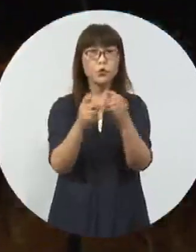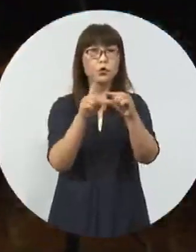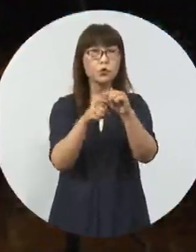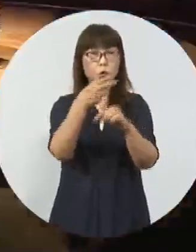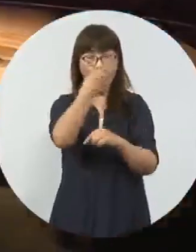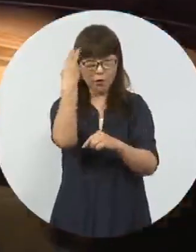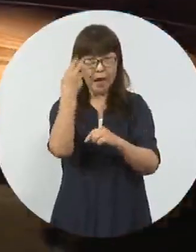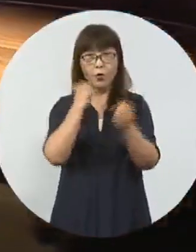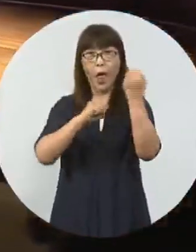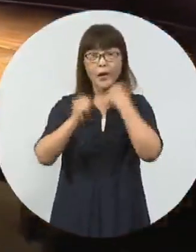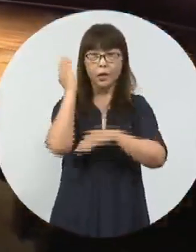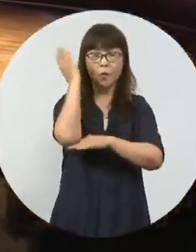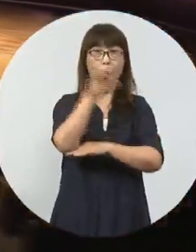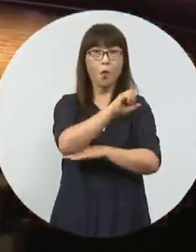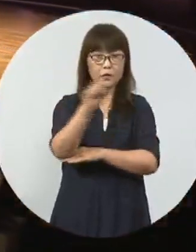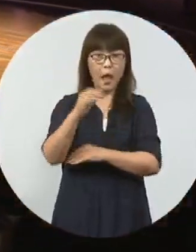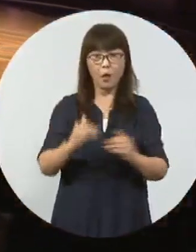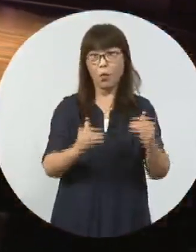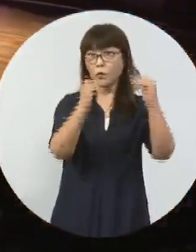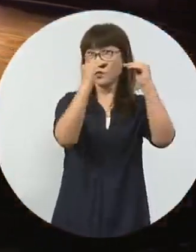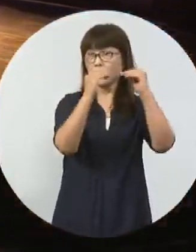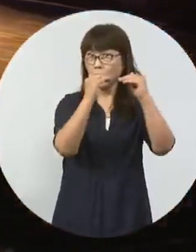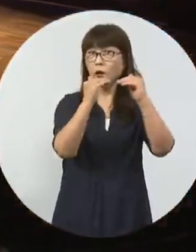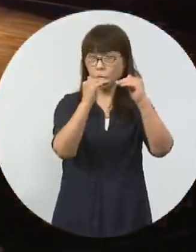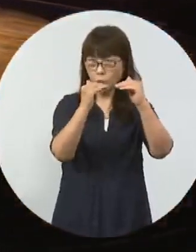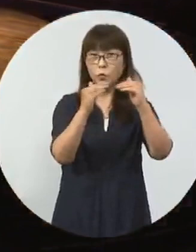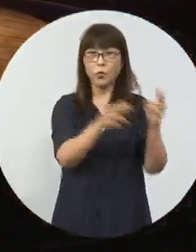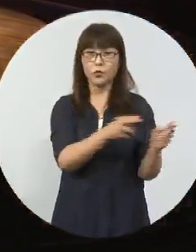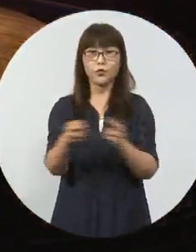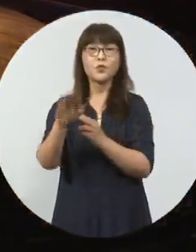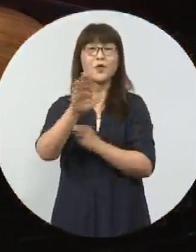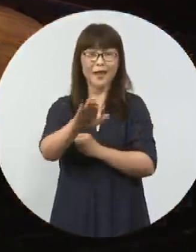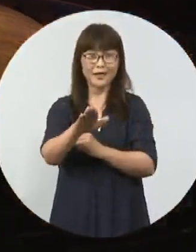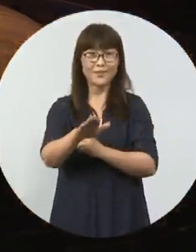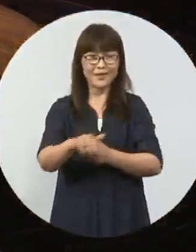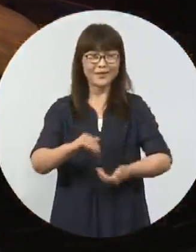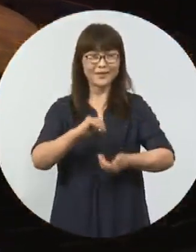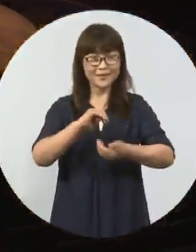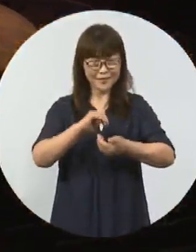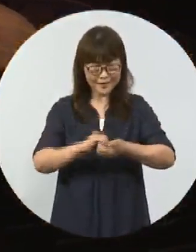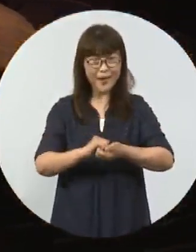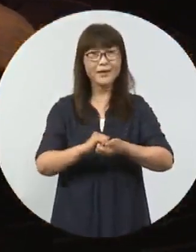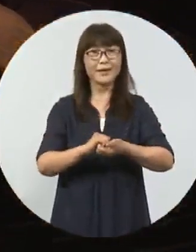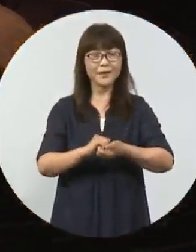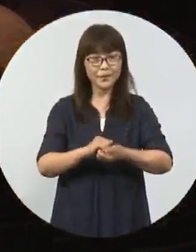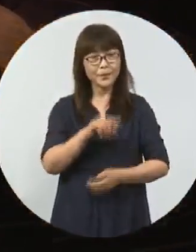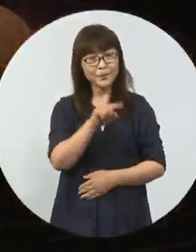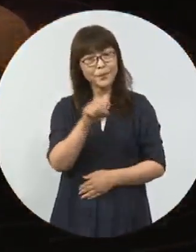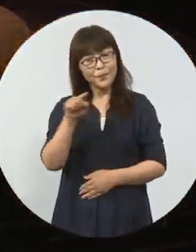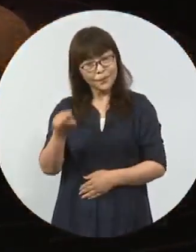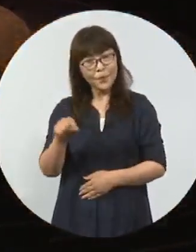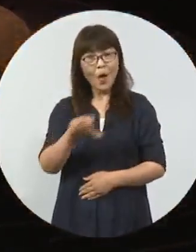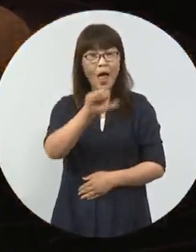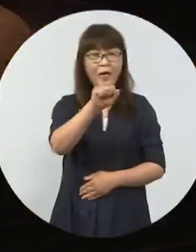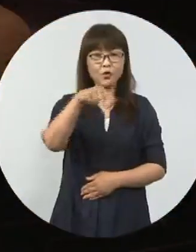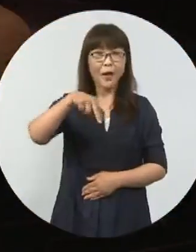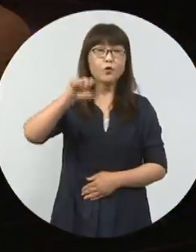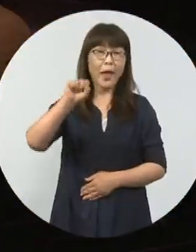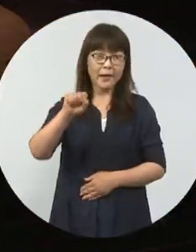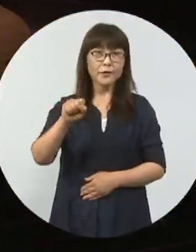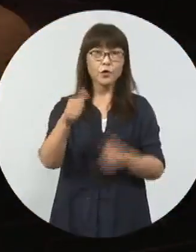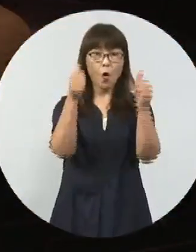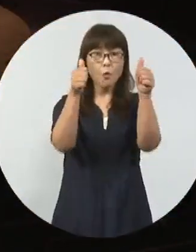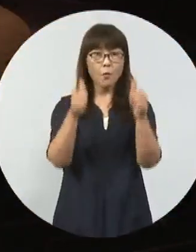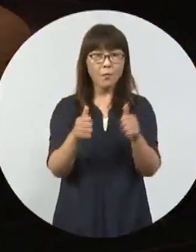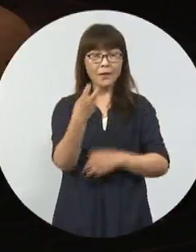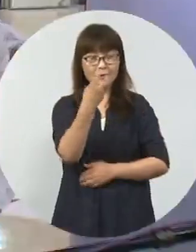か、大人のためのものも用意しております。ぜひ市民シアターおよび子ども館の SNS ホームページ等をチェ